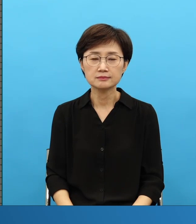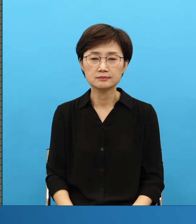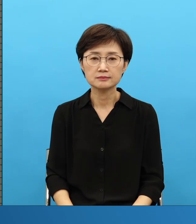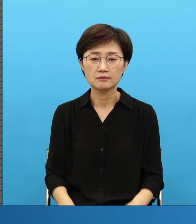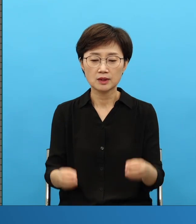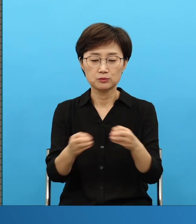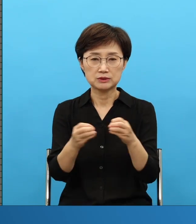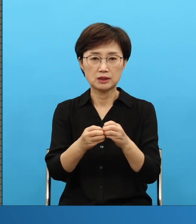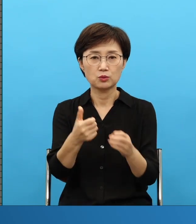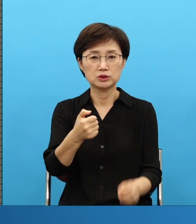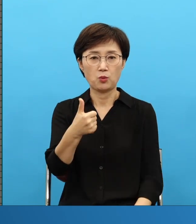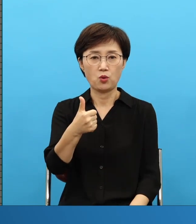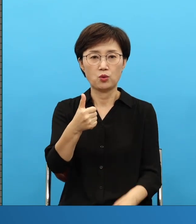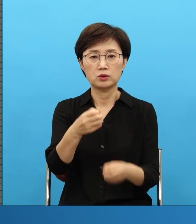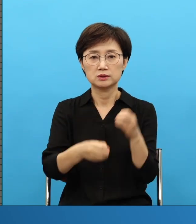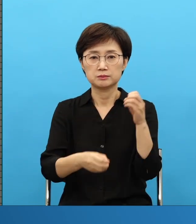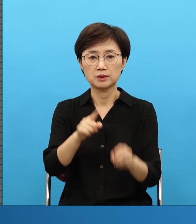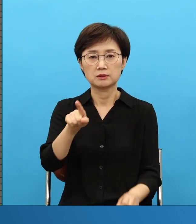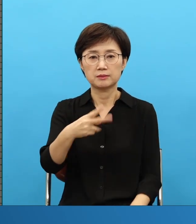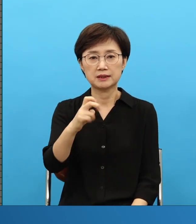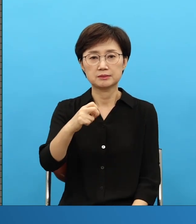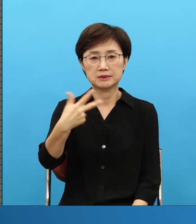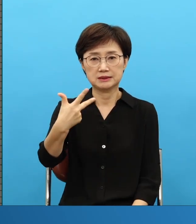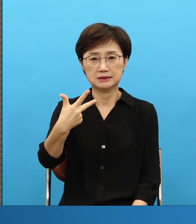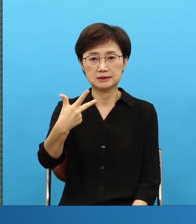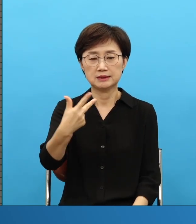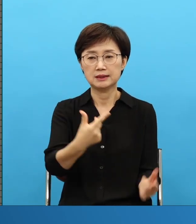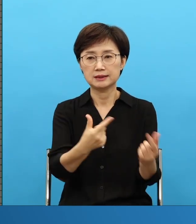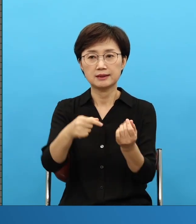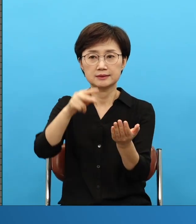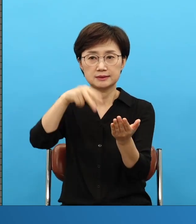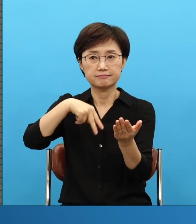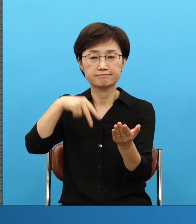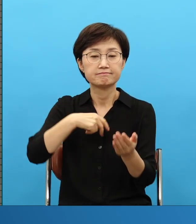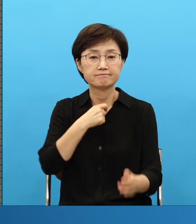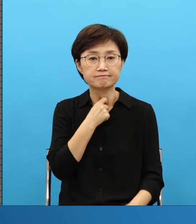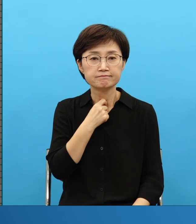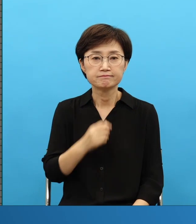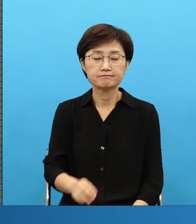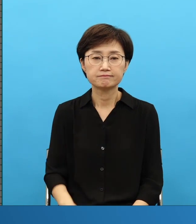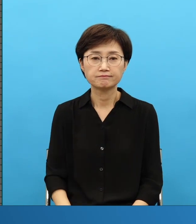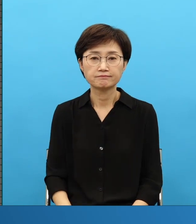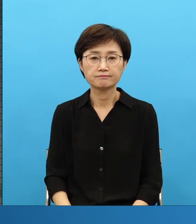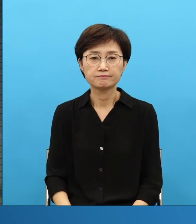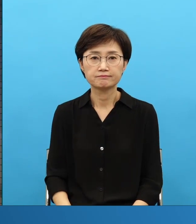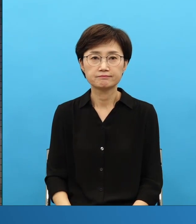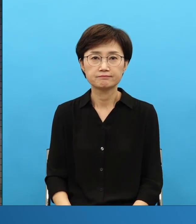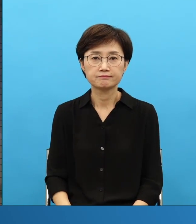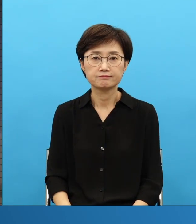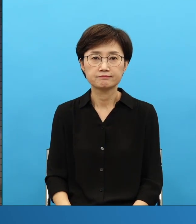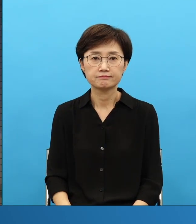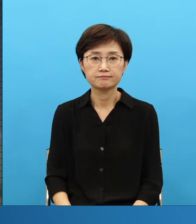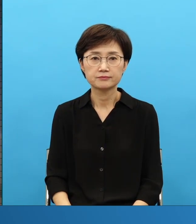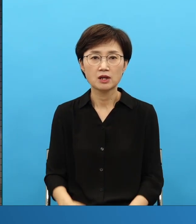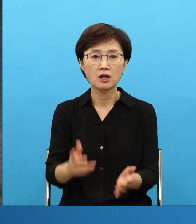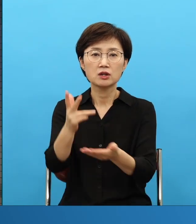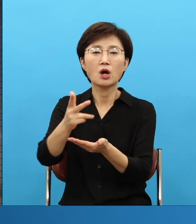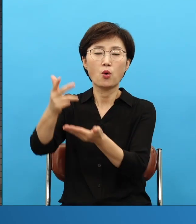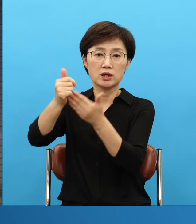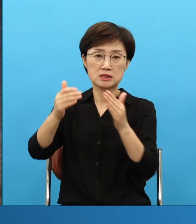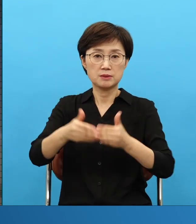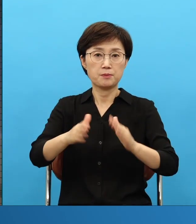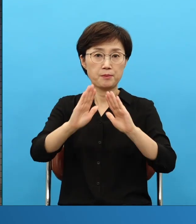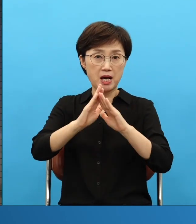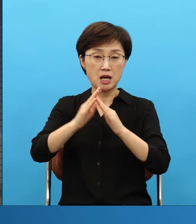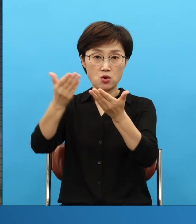교동문 55번 시편 127편의 말씀을 교독합니다. The responsive reading is number 55, Psalm 127. 여호와께서 집을